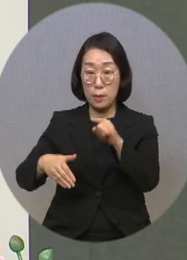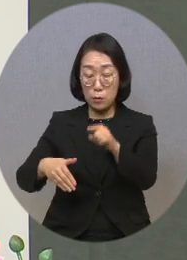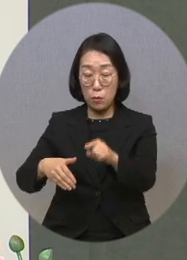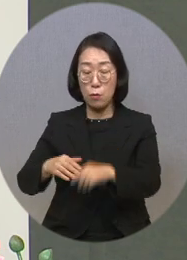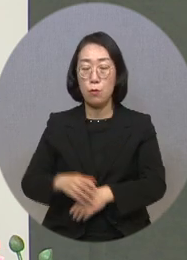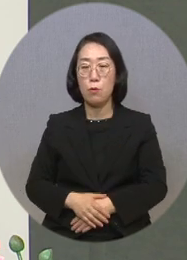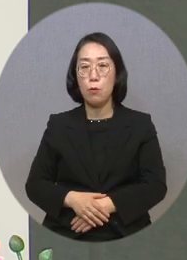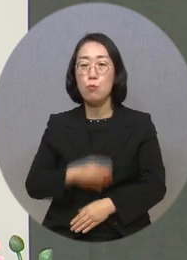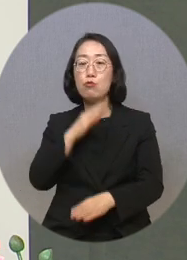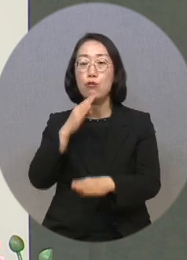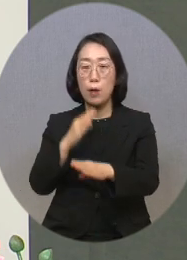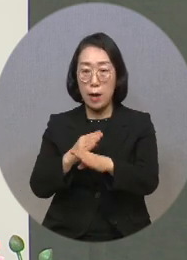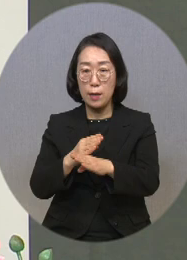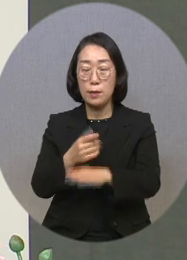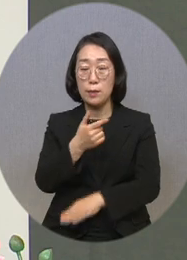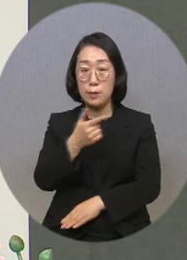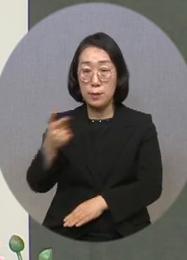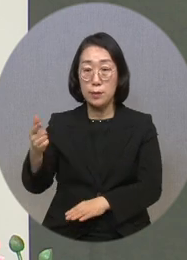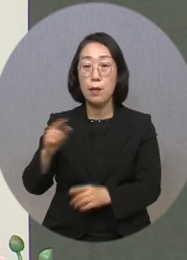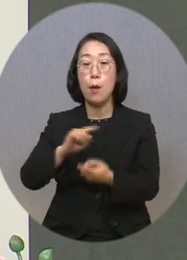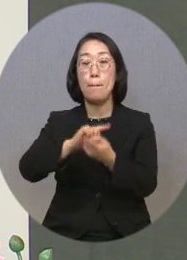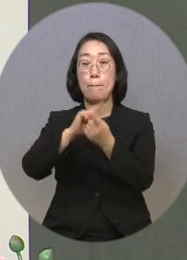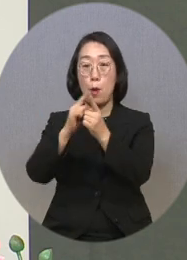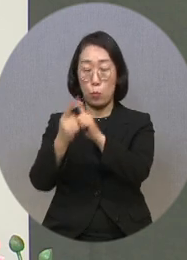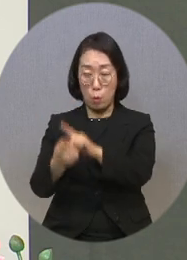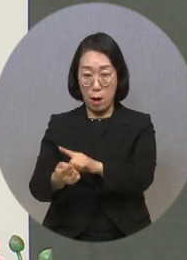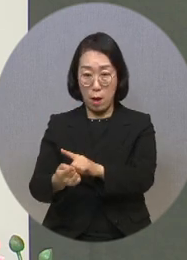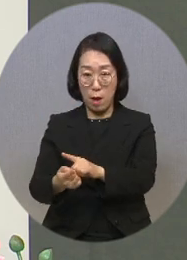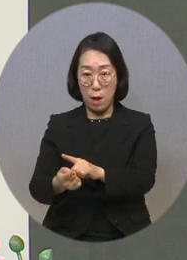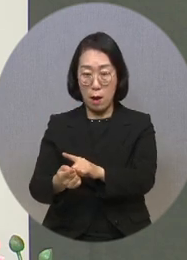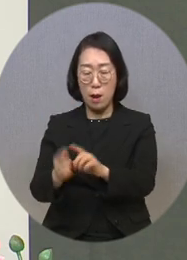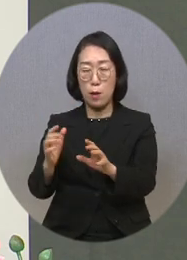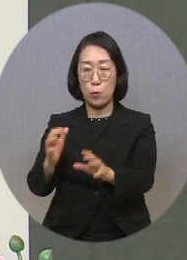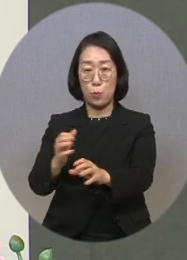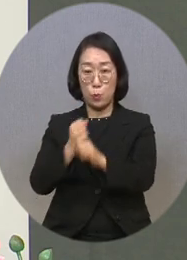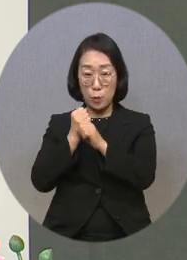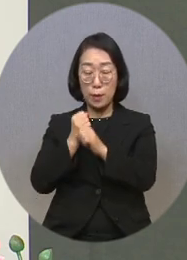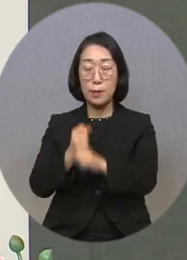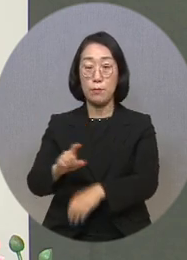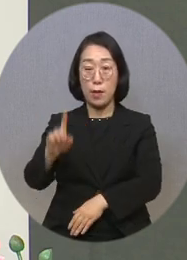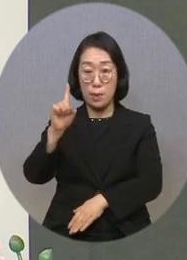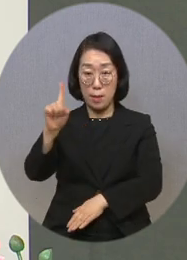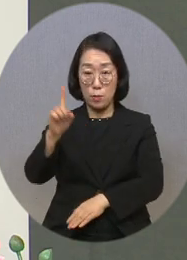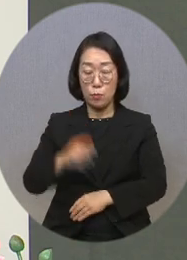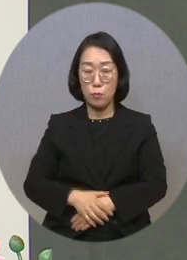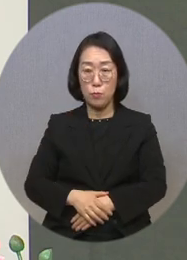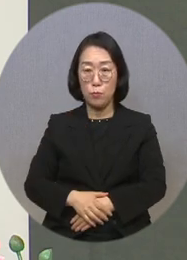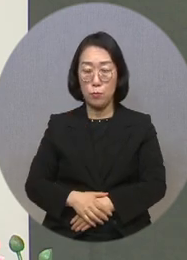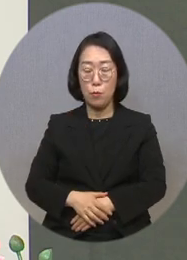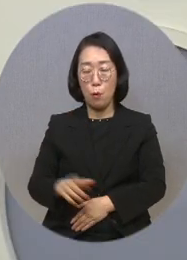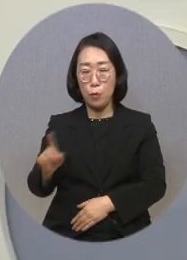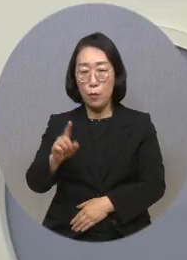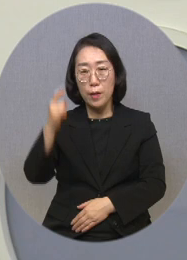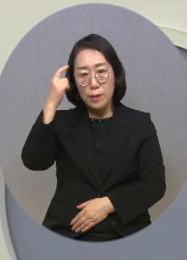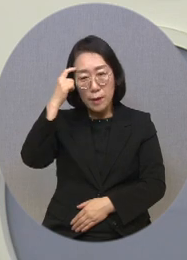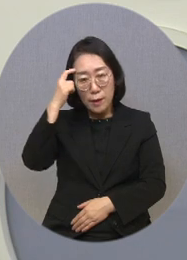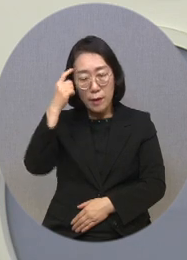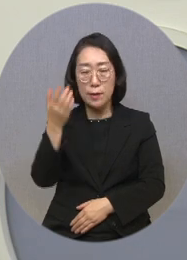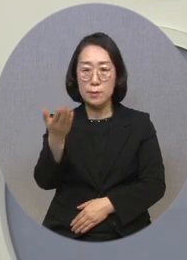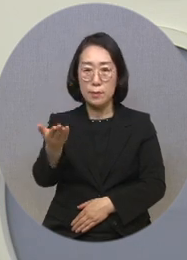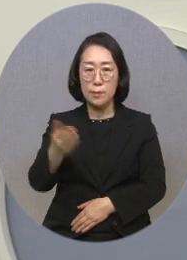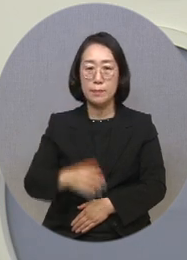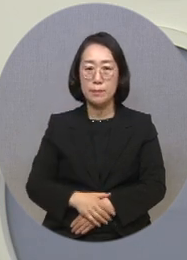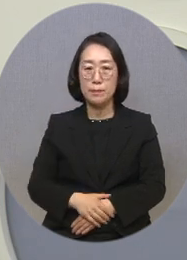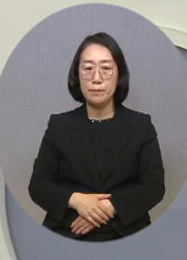과연 북한의 변화를 딱 한마디로 어떻게 보시냐?